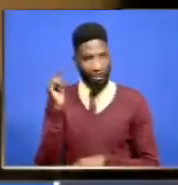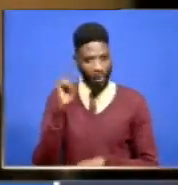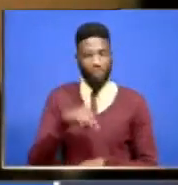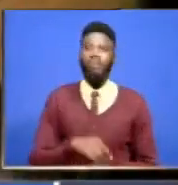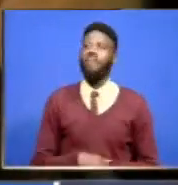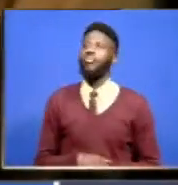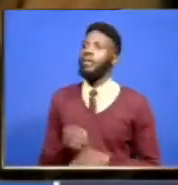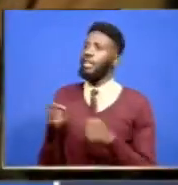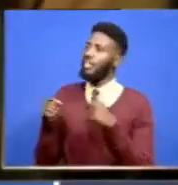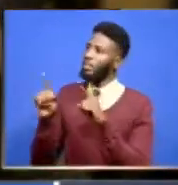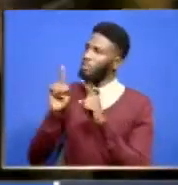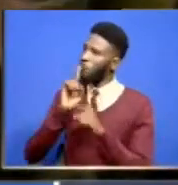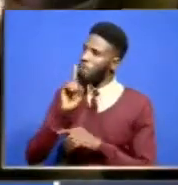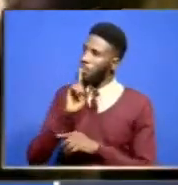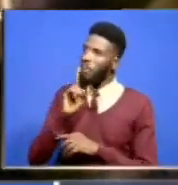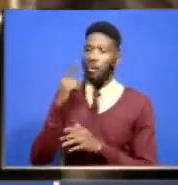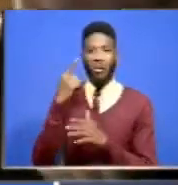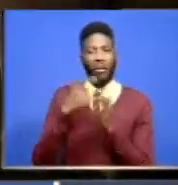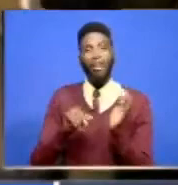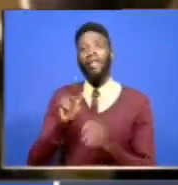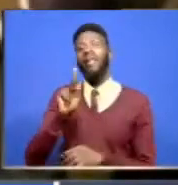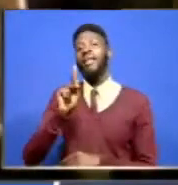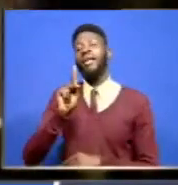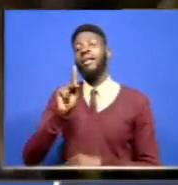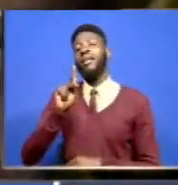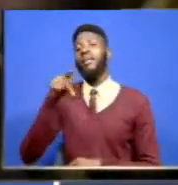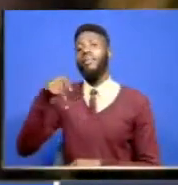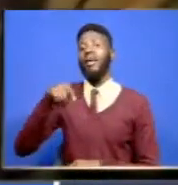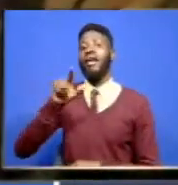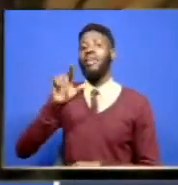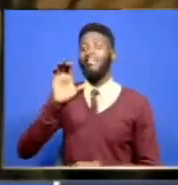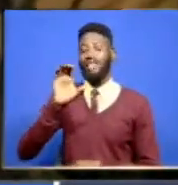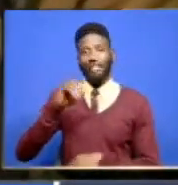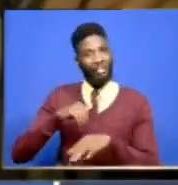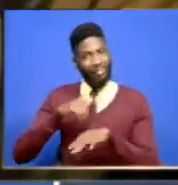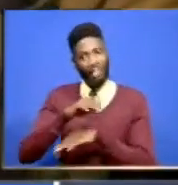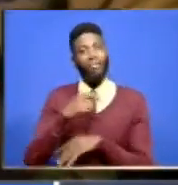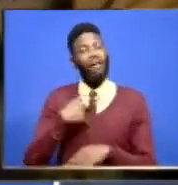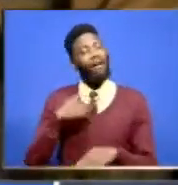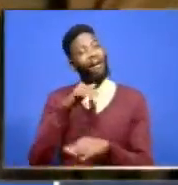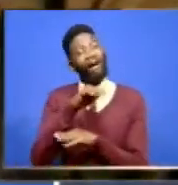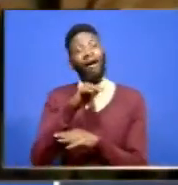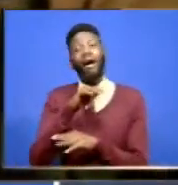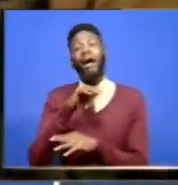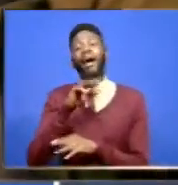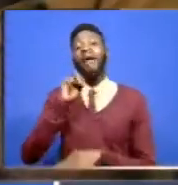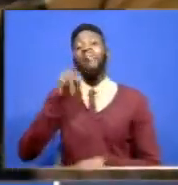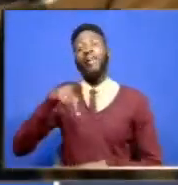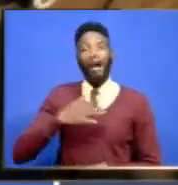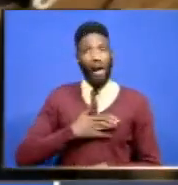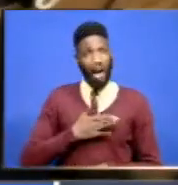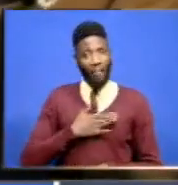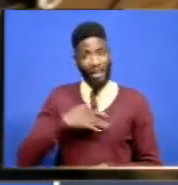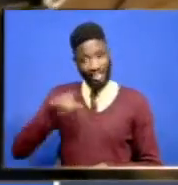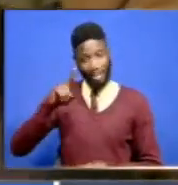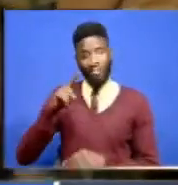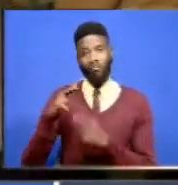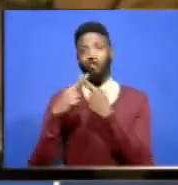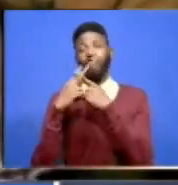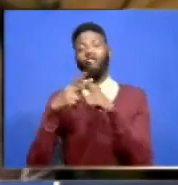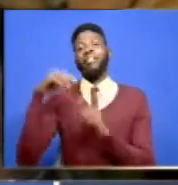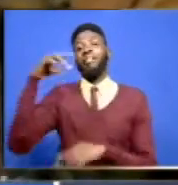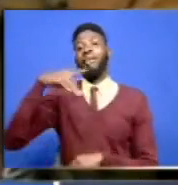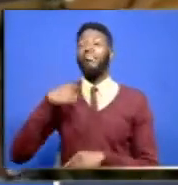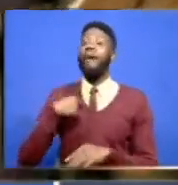tena wametumwa na Kenya Power. Nikauliza MP wetu junior ameweka ita. MP akasema hajui. Sasa